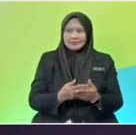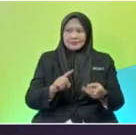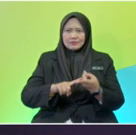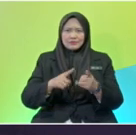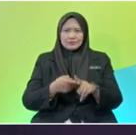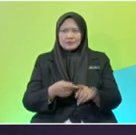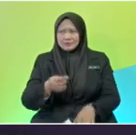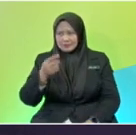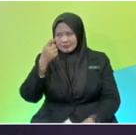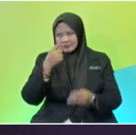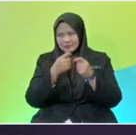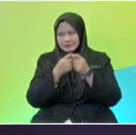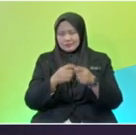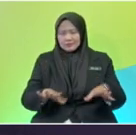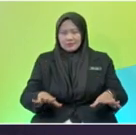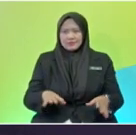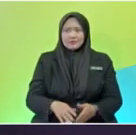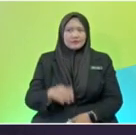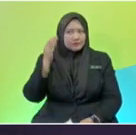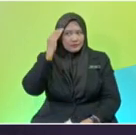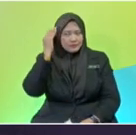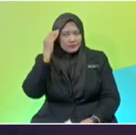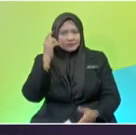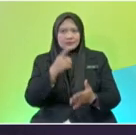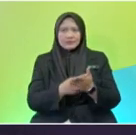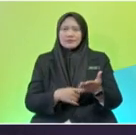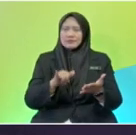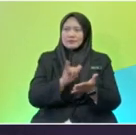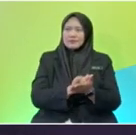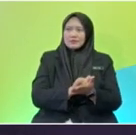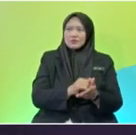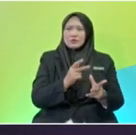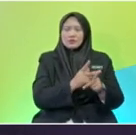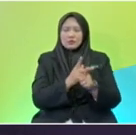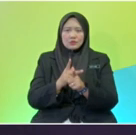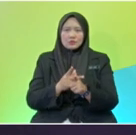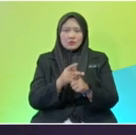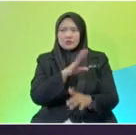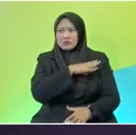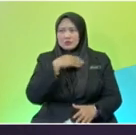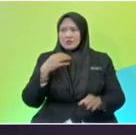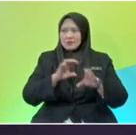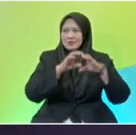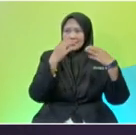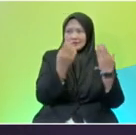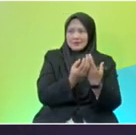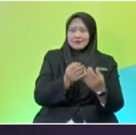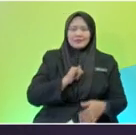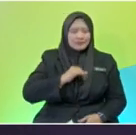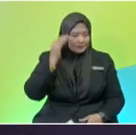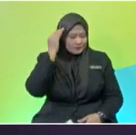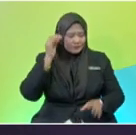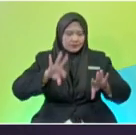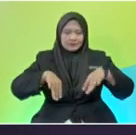Apa yang dimaksudkan tentang perkosaan dia juga pengumpulan kita tidak berhenti berhak ketiga coba saya enggak tahu dah macam-macam